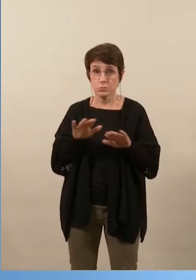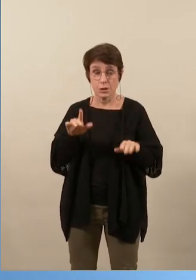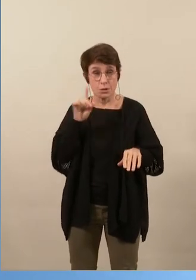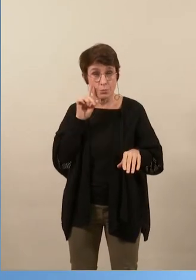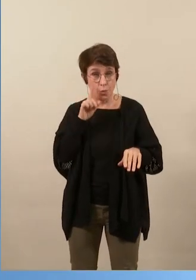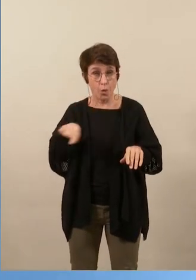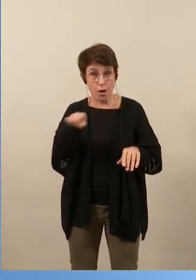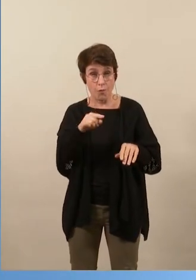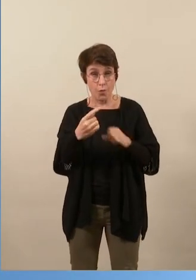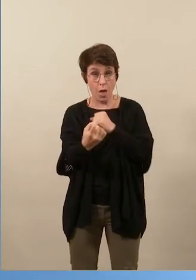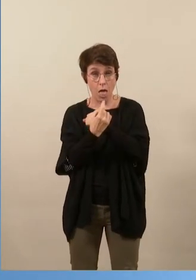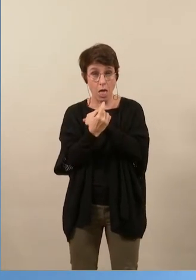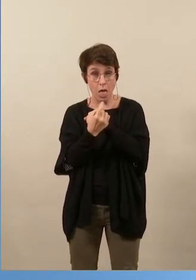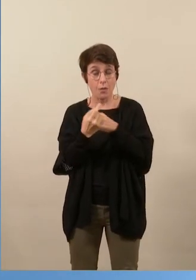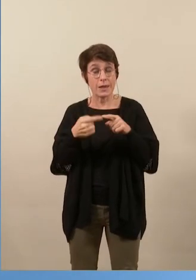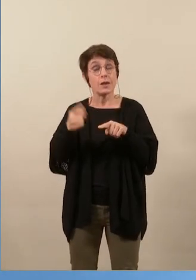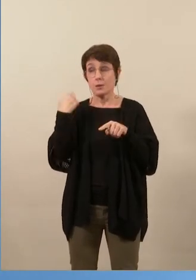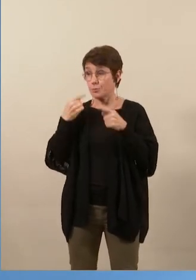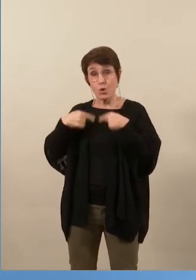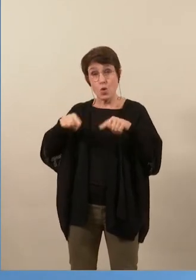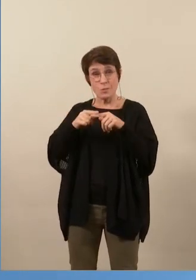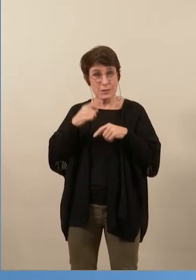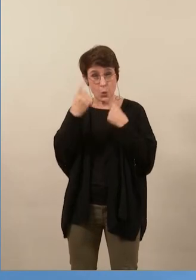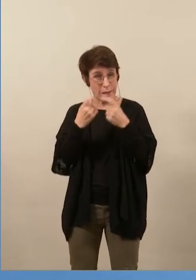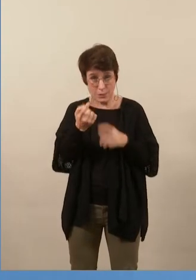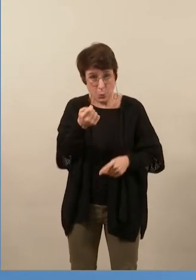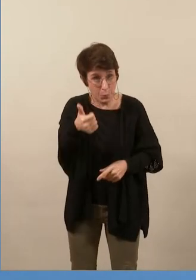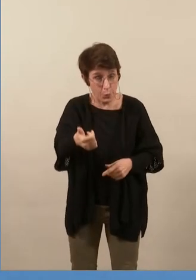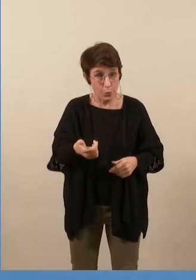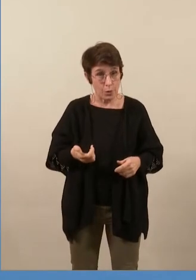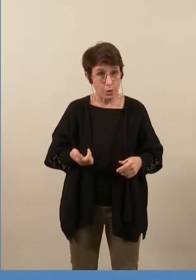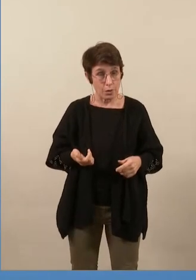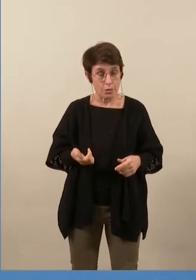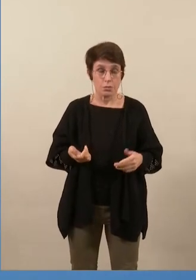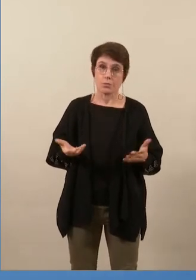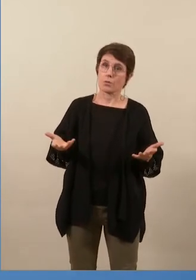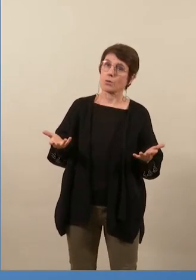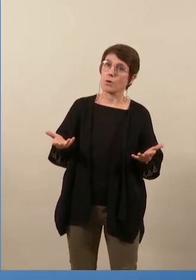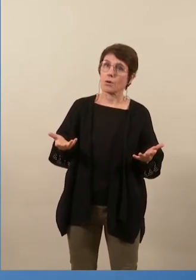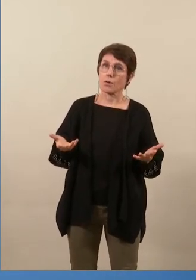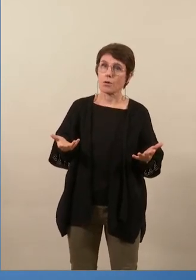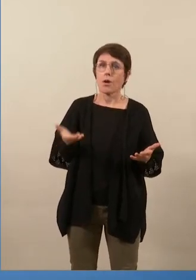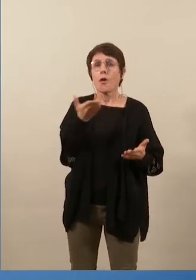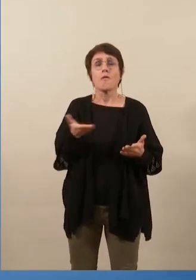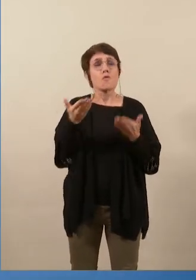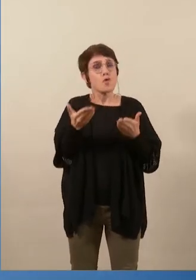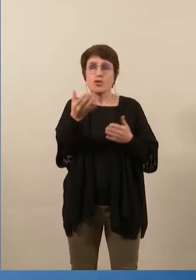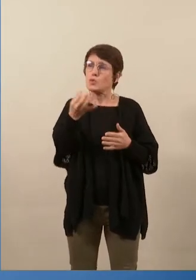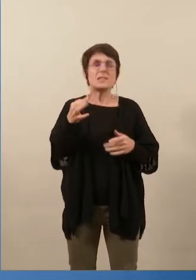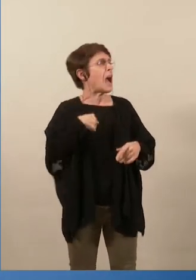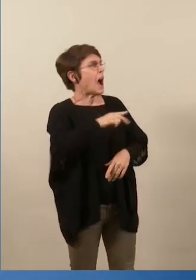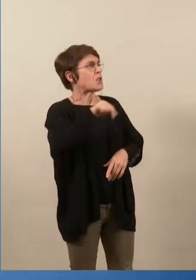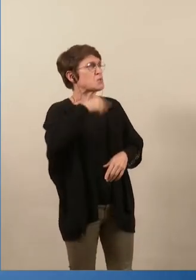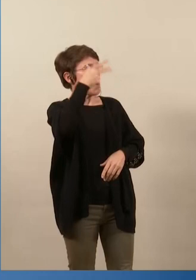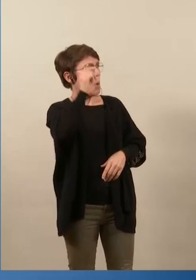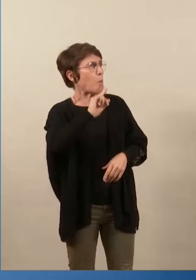n' a eu pratiquement aucune en commission je tiens à le préciser ici donc quand quand on dit effectivement ne comprend pas voilà c'est des choses qui auraient pu se se faire en